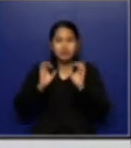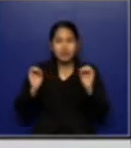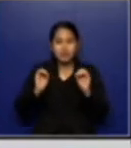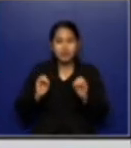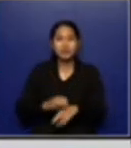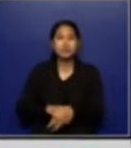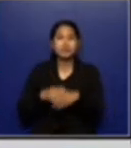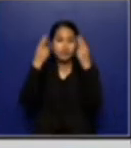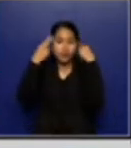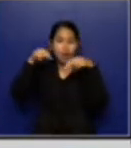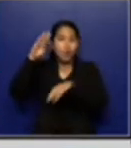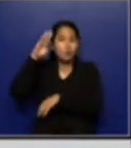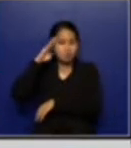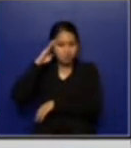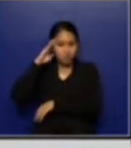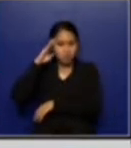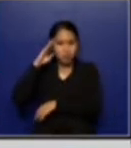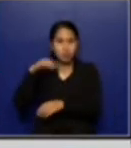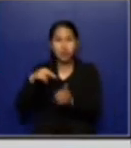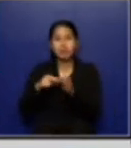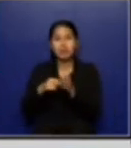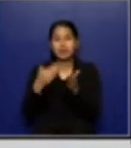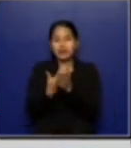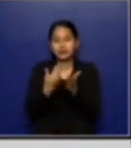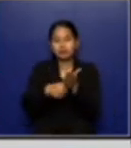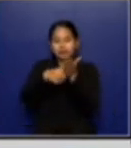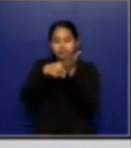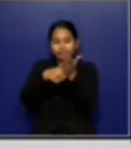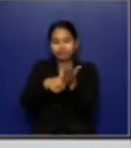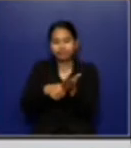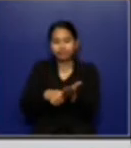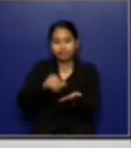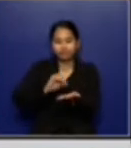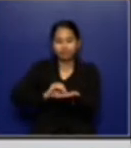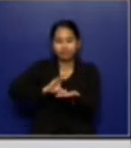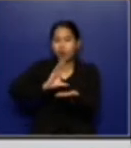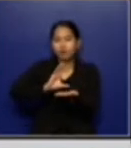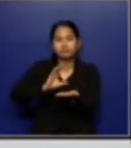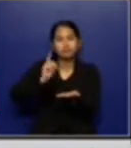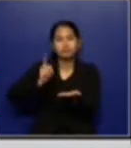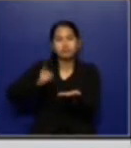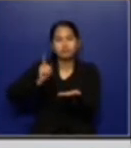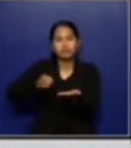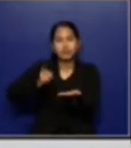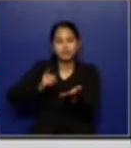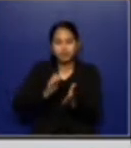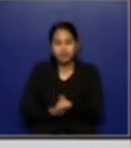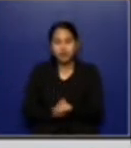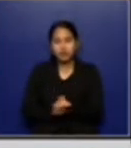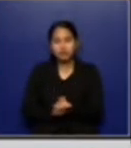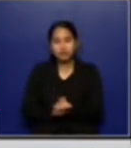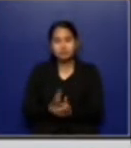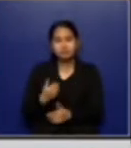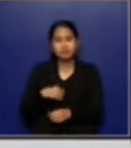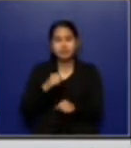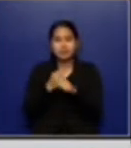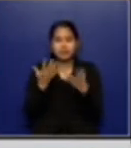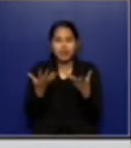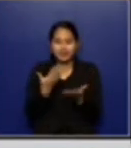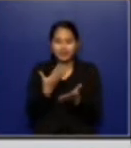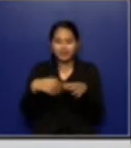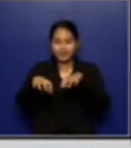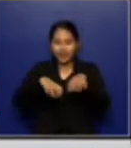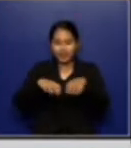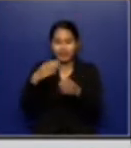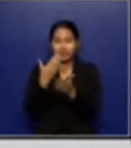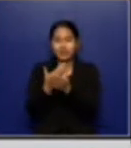ทธ์จันทร์โอชายังสร้างหนี้มหาศาลให้กับพี่น้องประชาชนเช็คคนไทยยังไม่สามารถที่จะจัดทำงบประมาณร